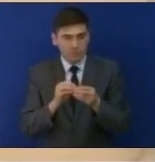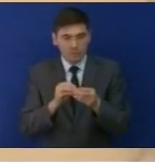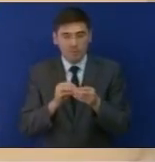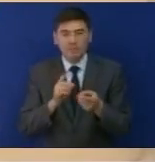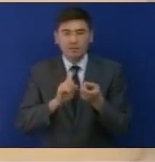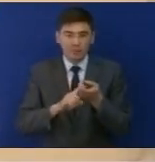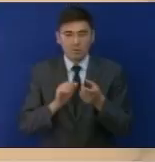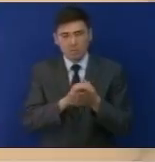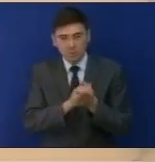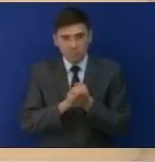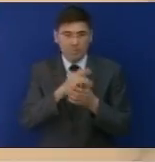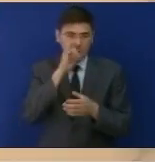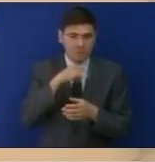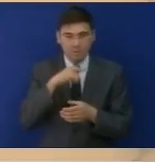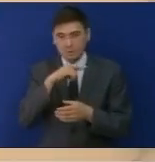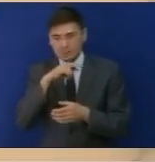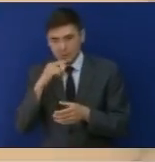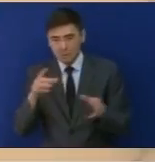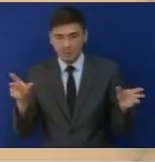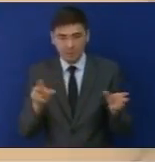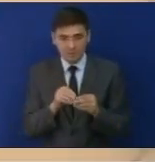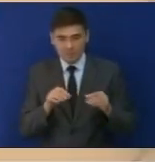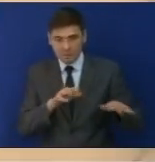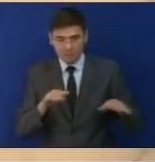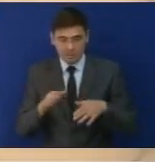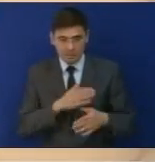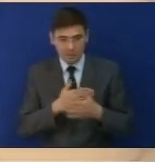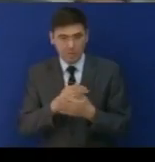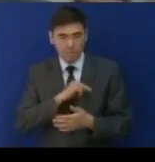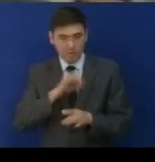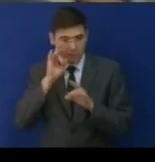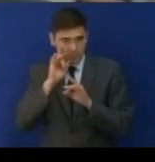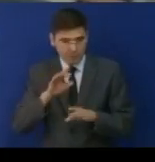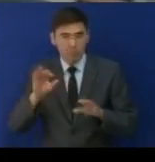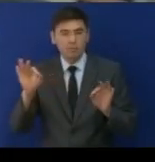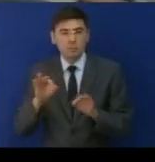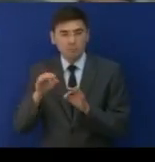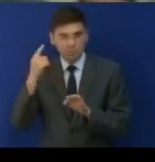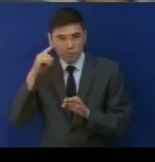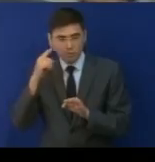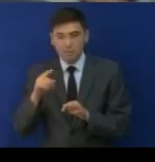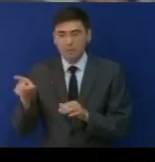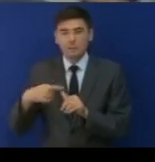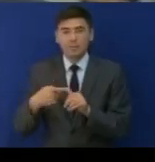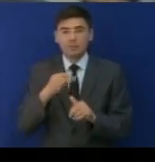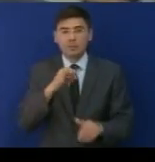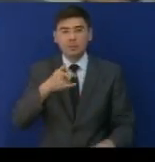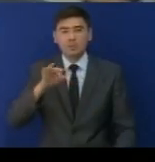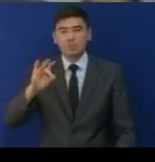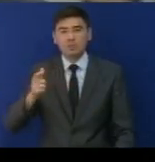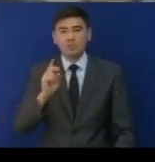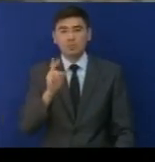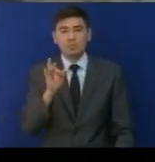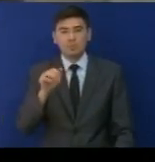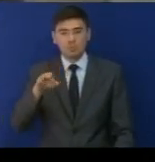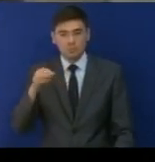в укреплении дружбы и сотрудничеству между народами Казахстана и Российской Федерации известный российский композитор Игорь Крутой удостоился ордена «Досток